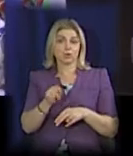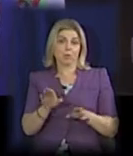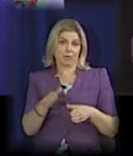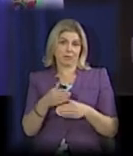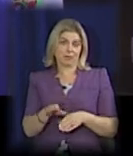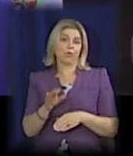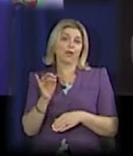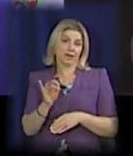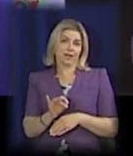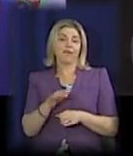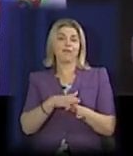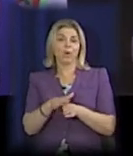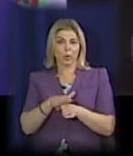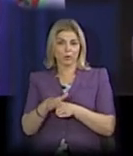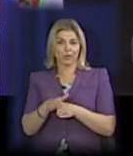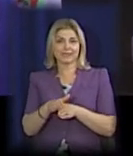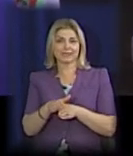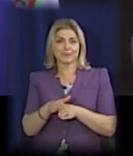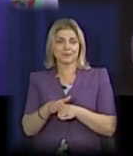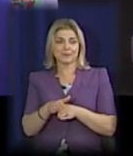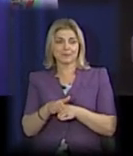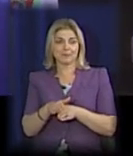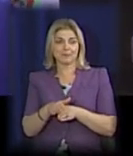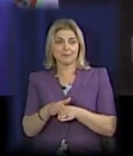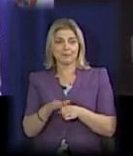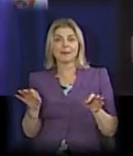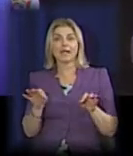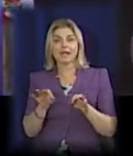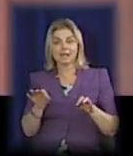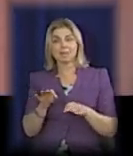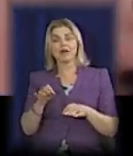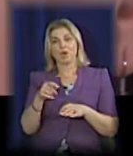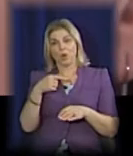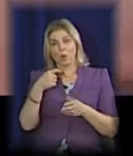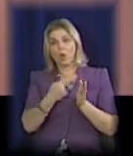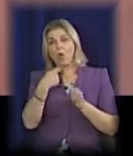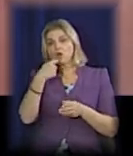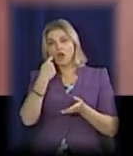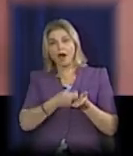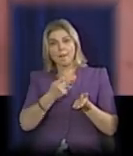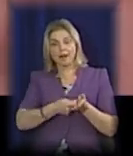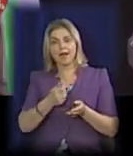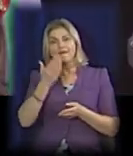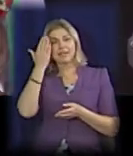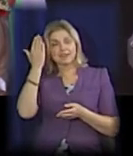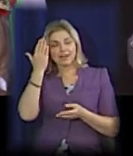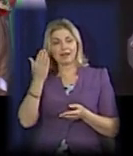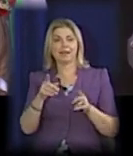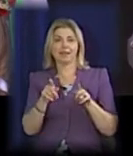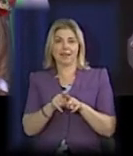і виконувати ритм ложками. Він веселий, такий